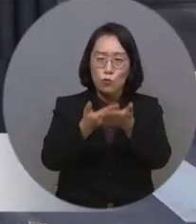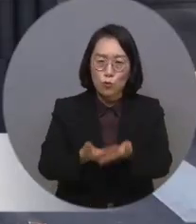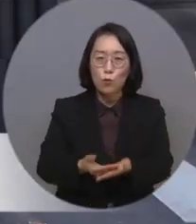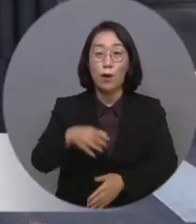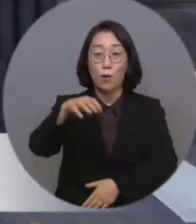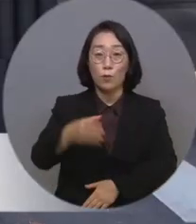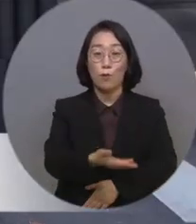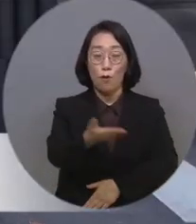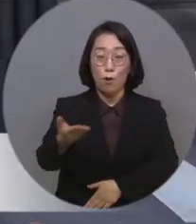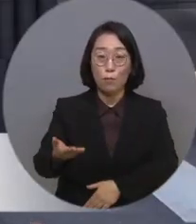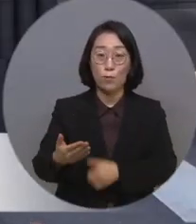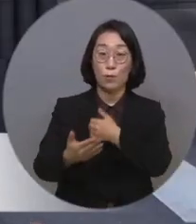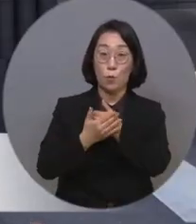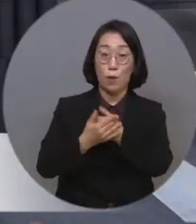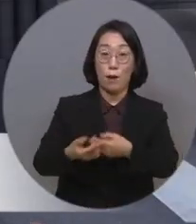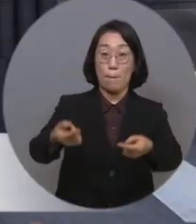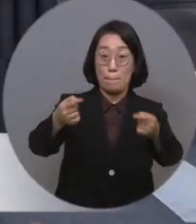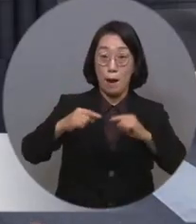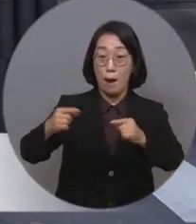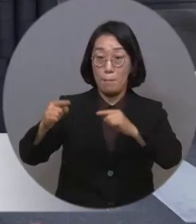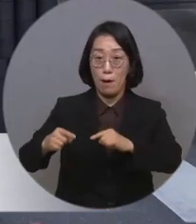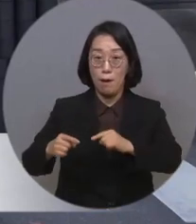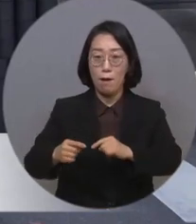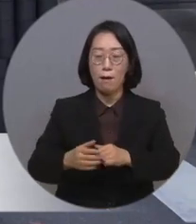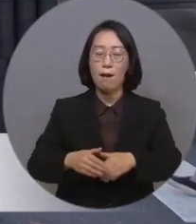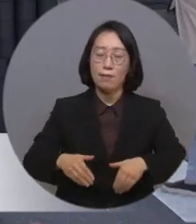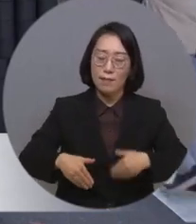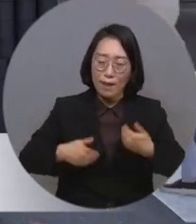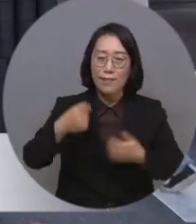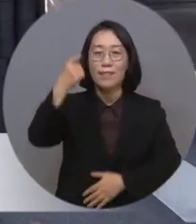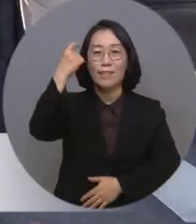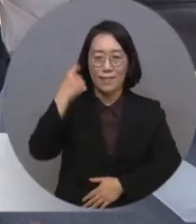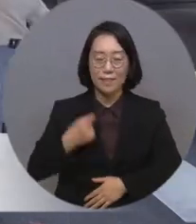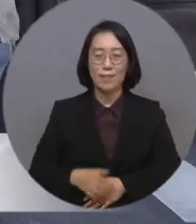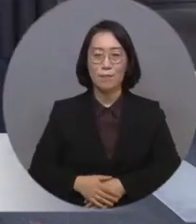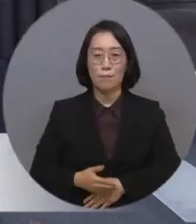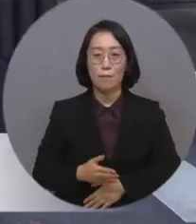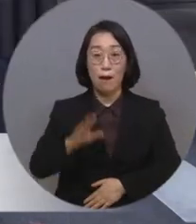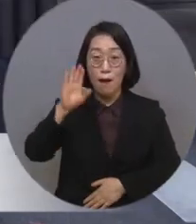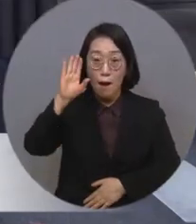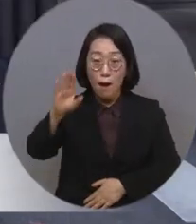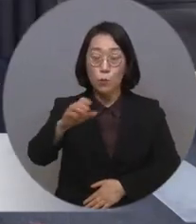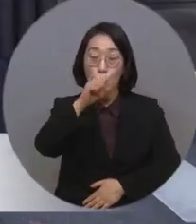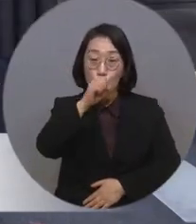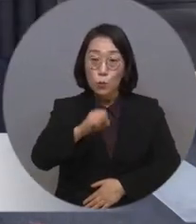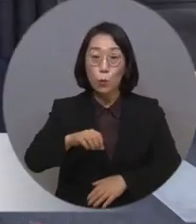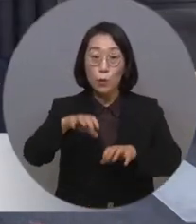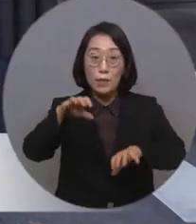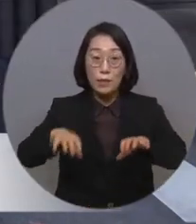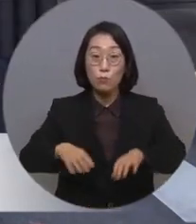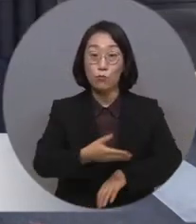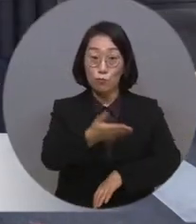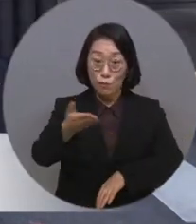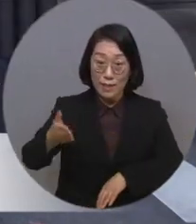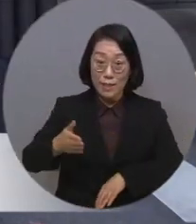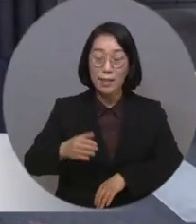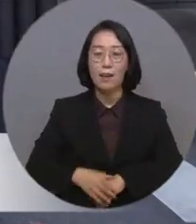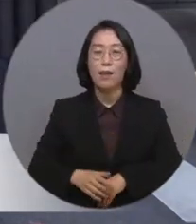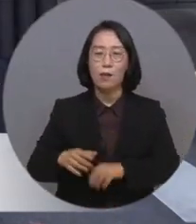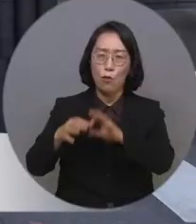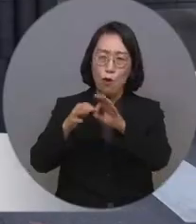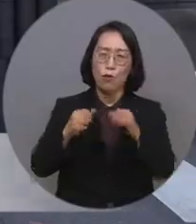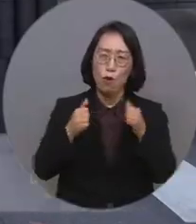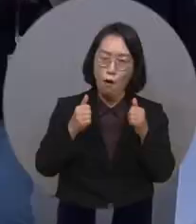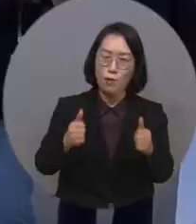여러분들이 함께해서 더욱 훈훈하고 의미가 있다고 생각합니다 앞으로 좋은 이웃도 더 열심히 노력하는